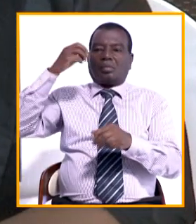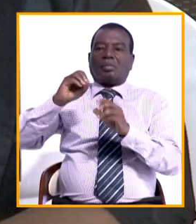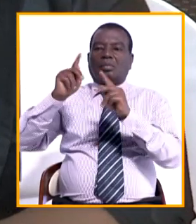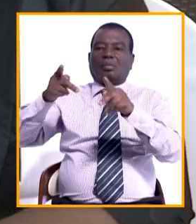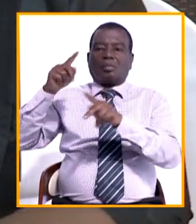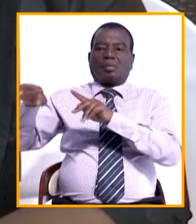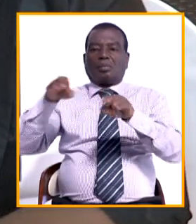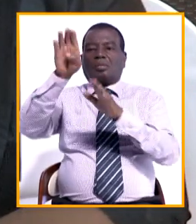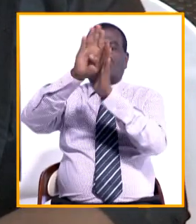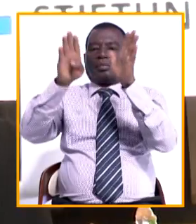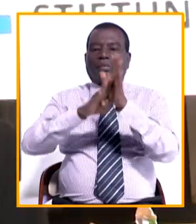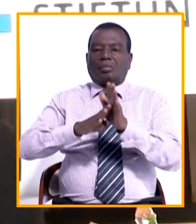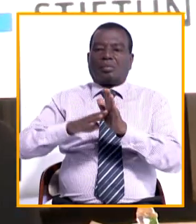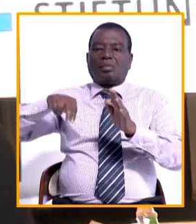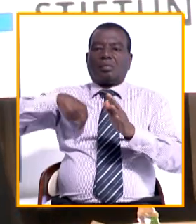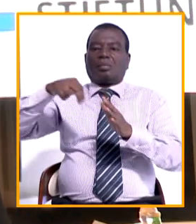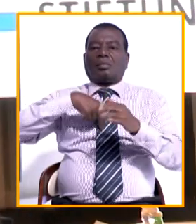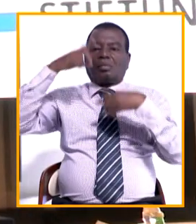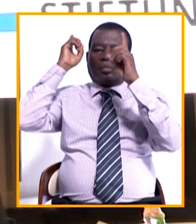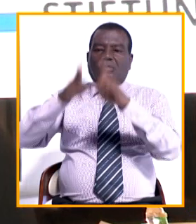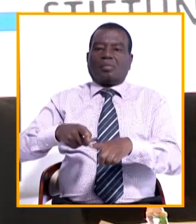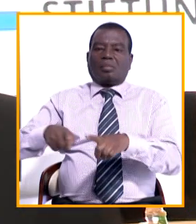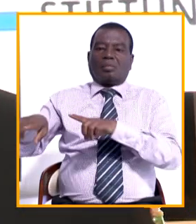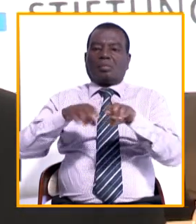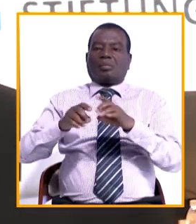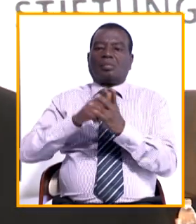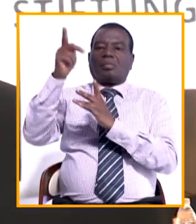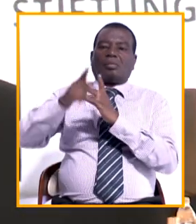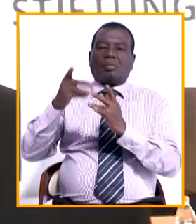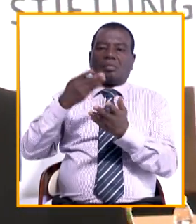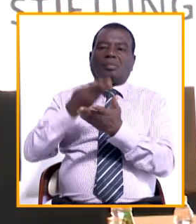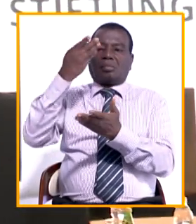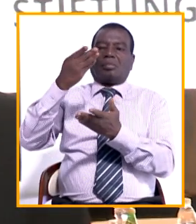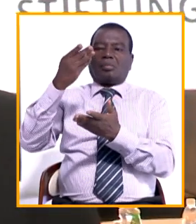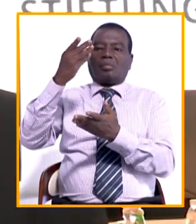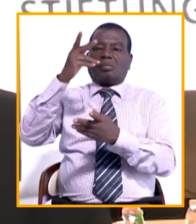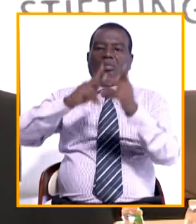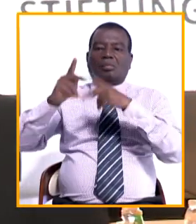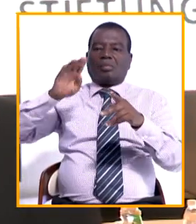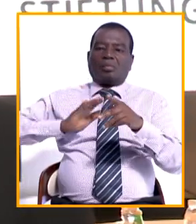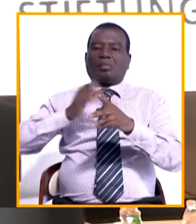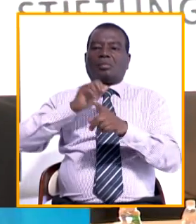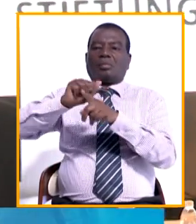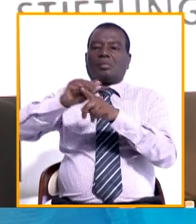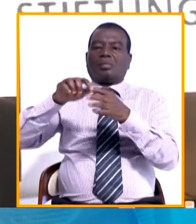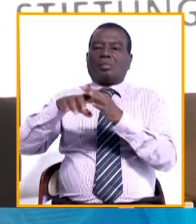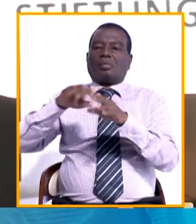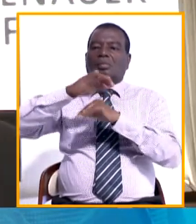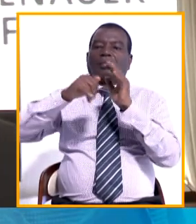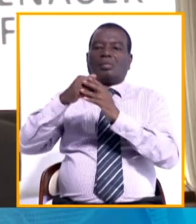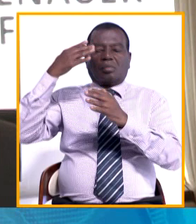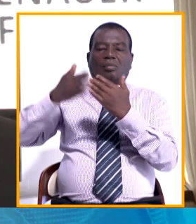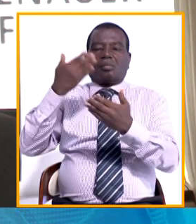le bilan du projet. Et donc nous avons décidé de mener le projet Finance publique Notre Affaire à tous, de sorte à